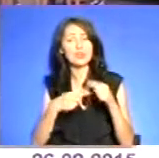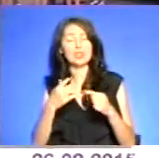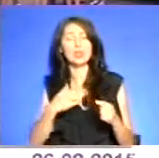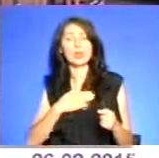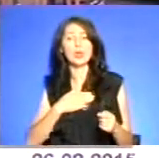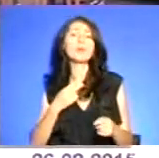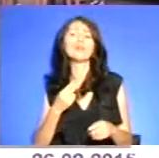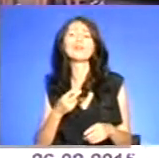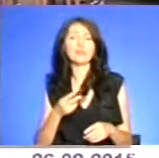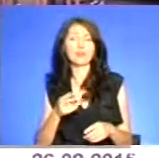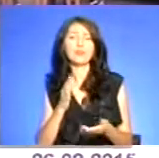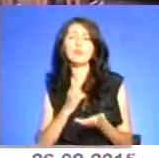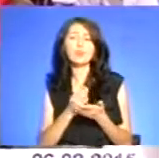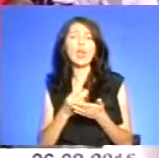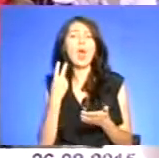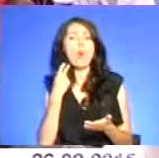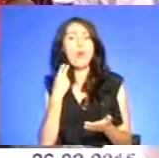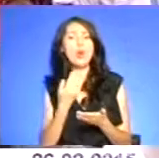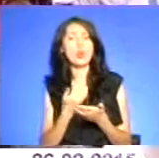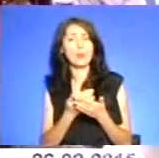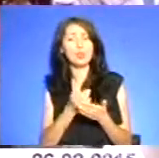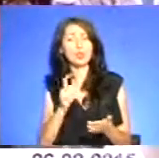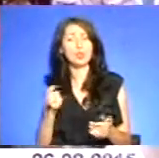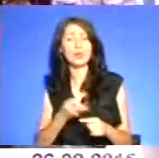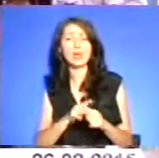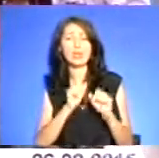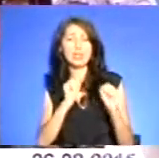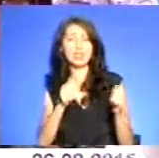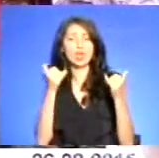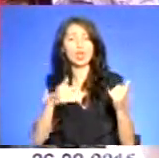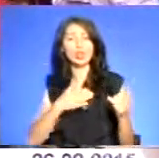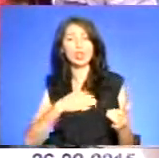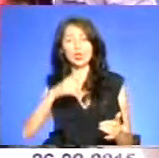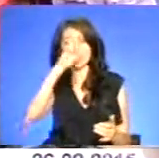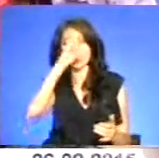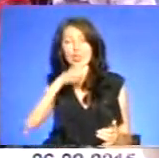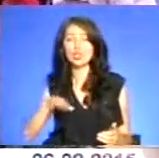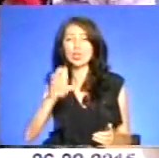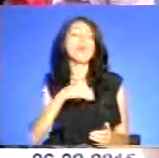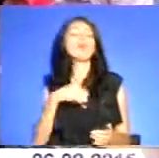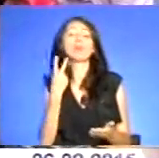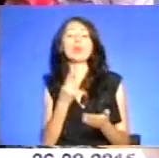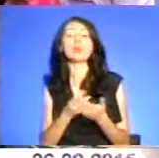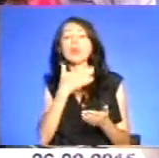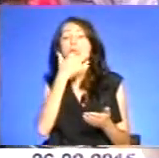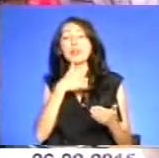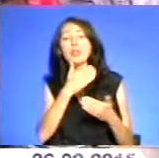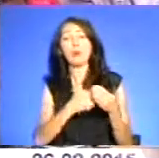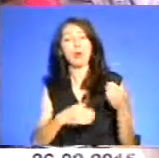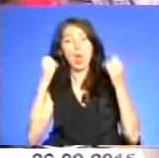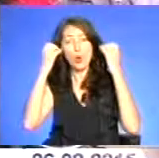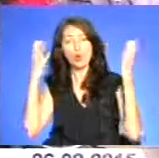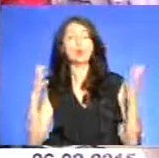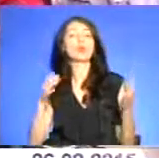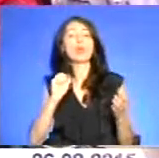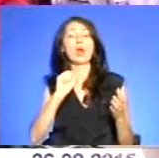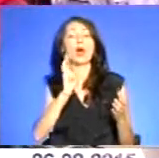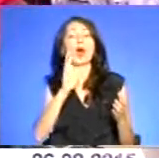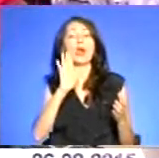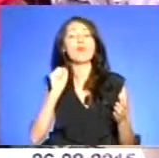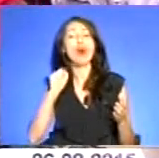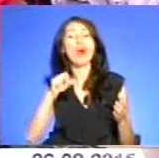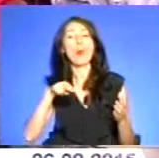які сьогодні захищають нашу державу. Передбачена дуже гарна програма відпочинкова, буде аквапарк, будуть розваги, будуть екскурсії. Діти будуть